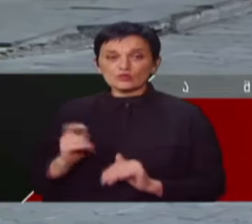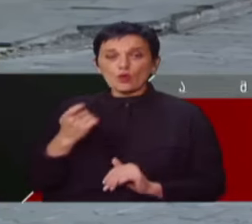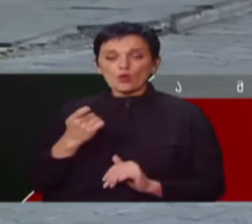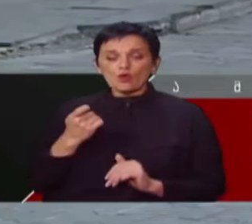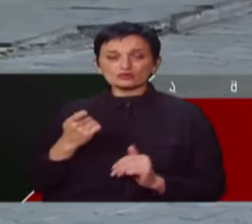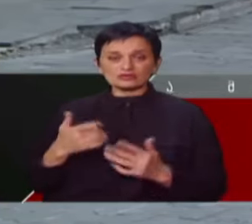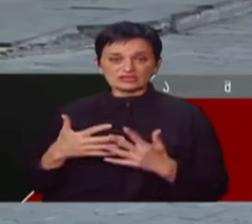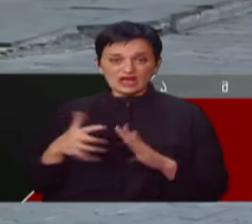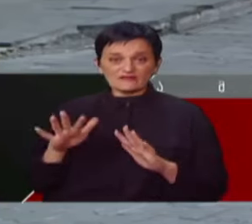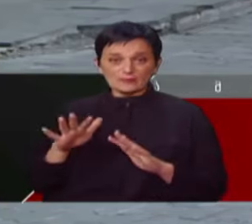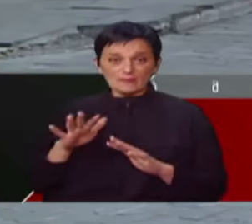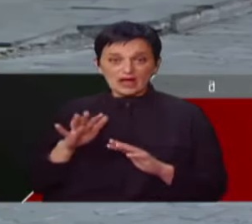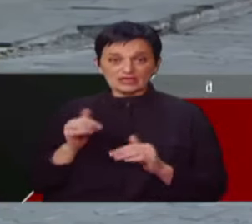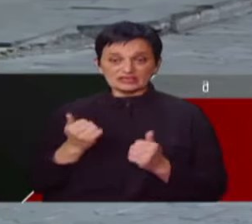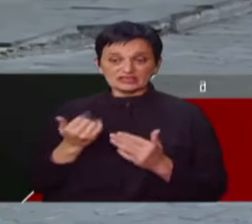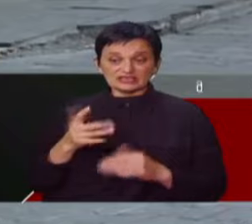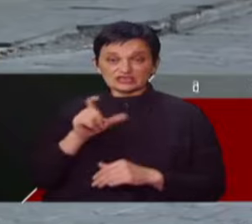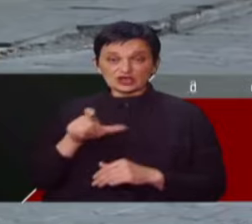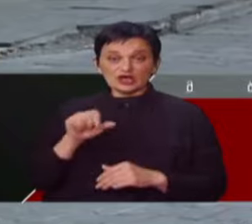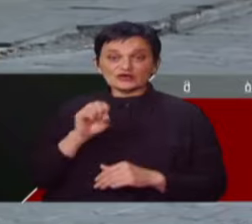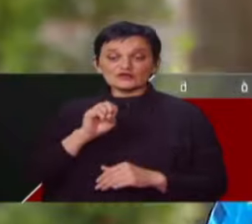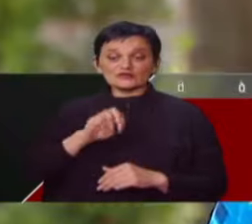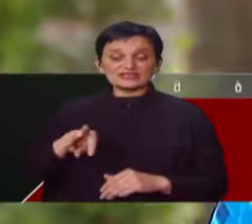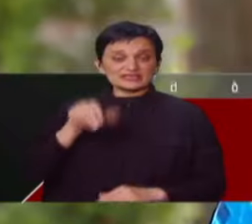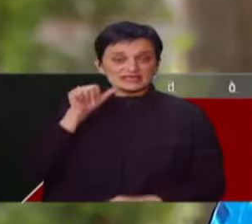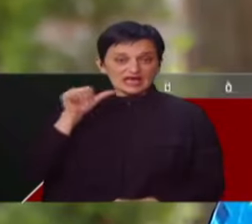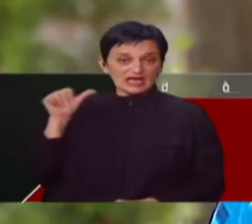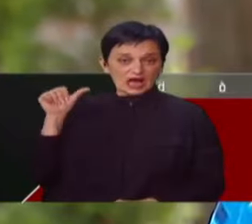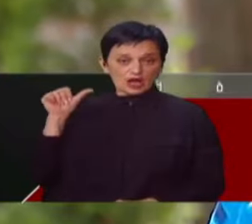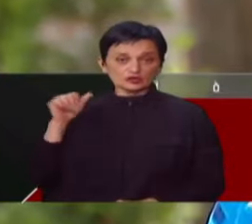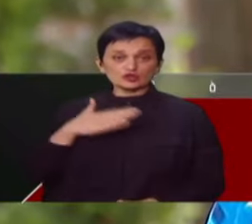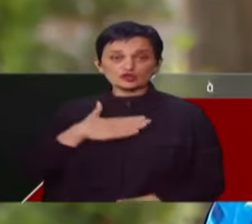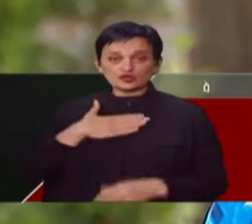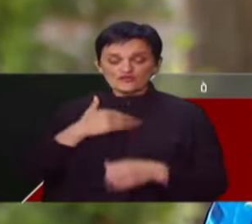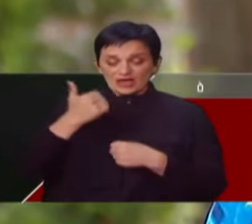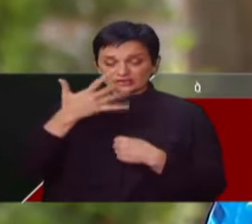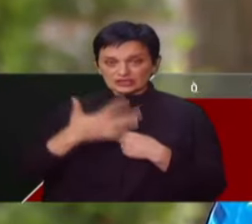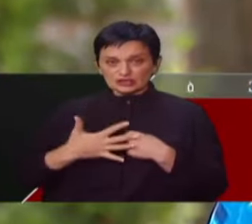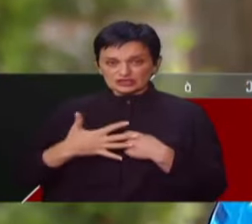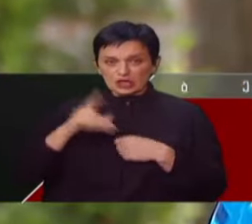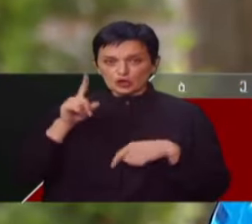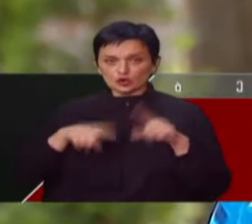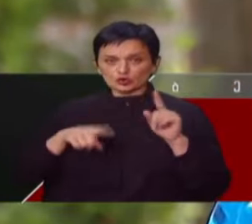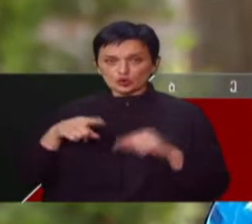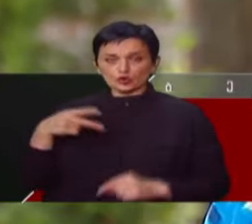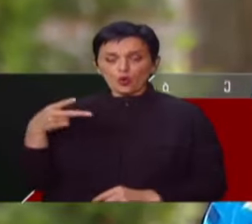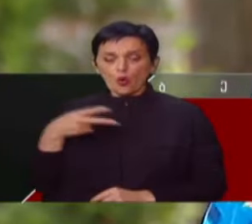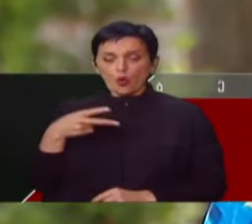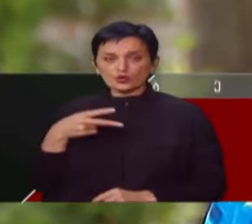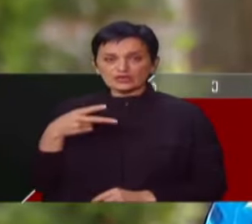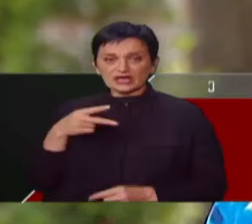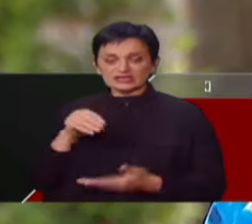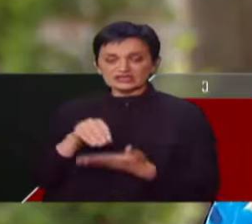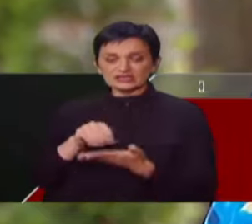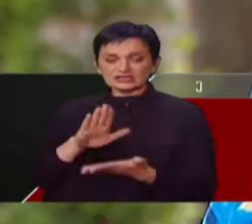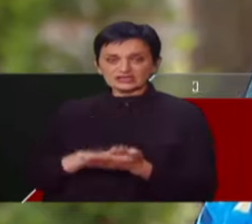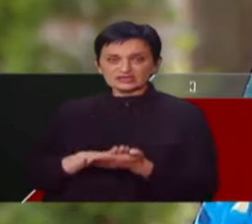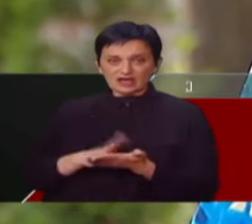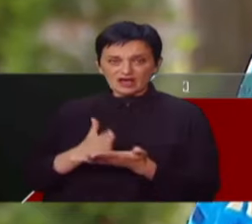მეტი აპლიკანტების რაოდენობა ვიდრე გასულ წელს იყო. ჩვენ ცენტრში ზოგადად 2000-მდე აბიტურიენტი არის